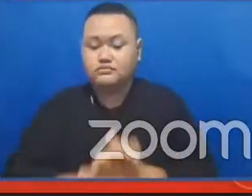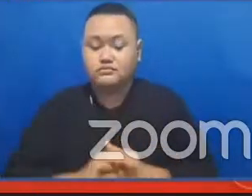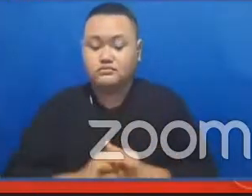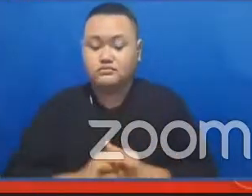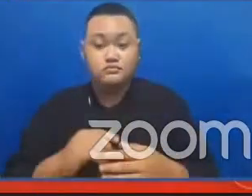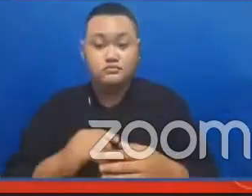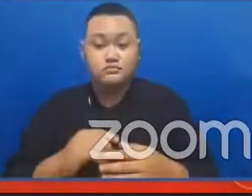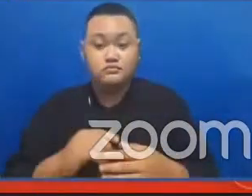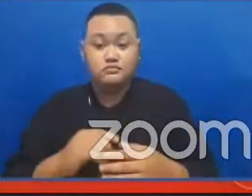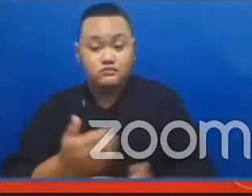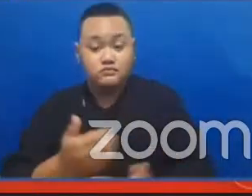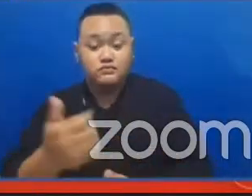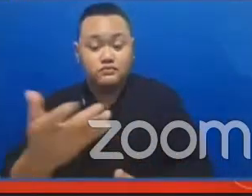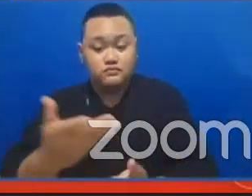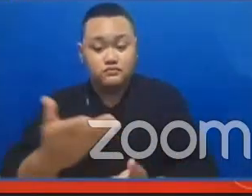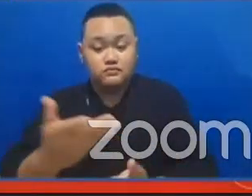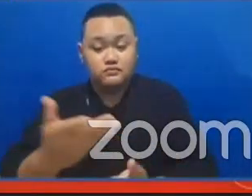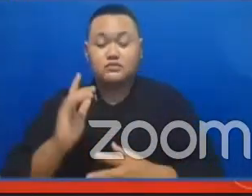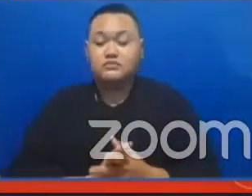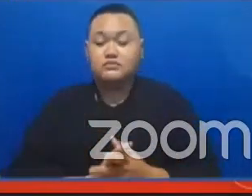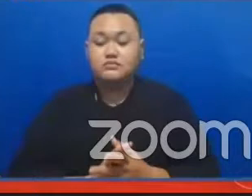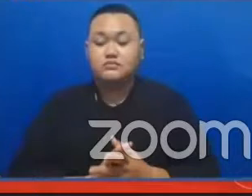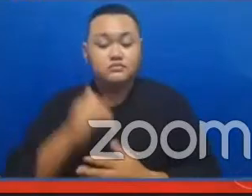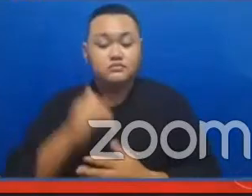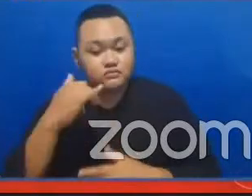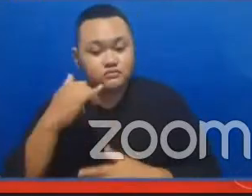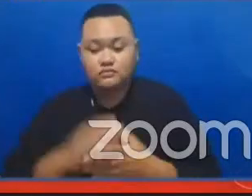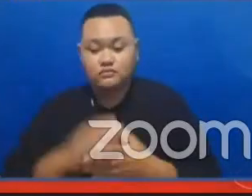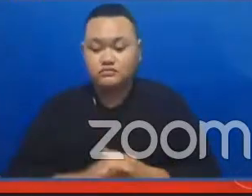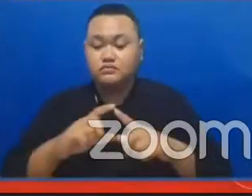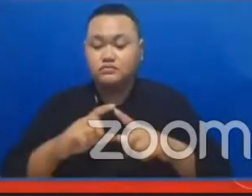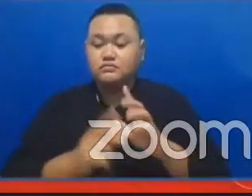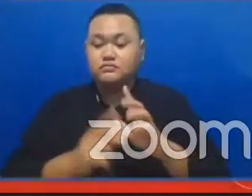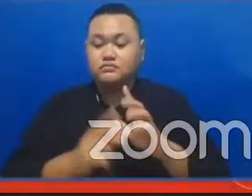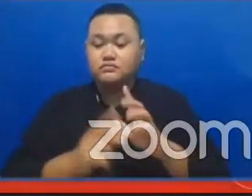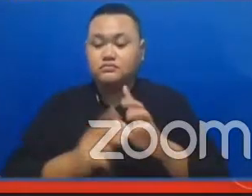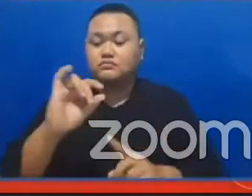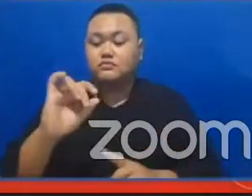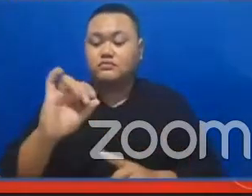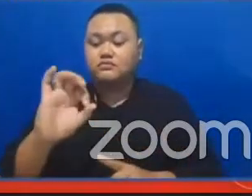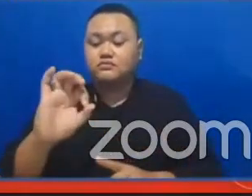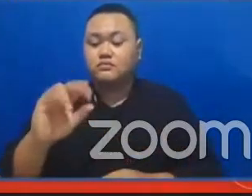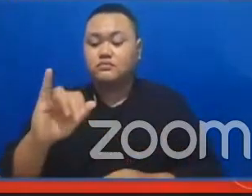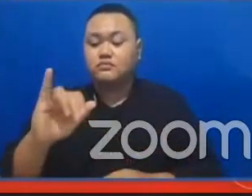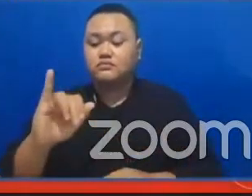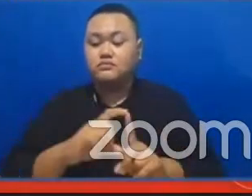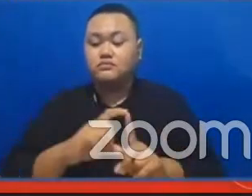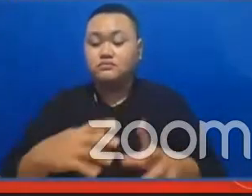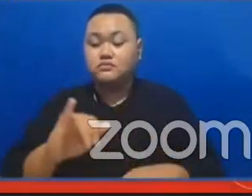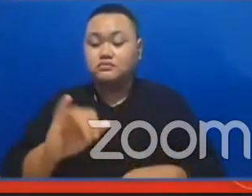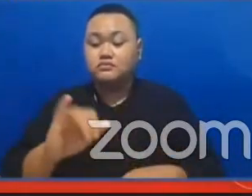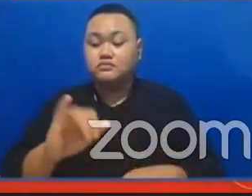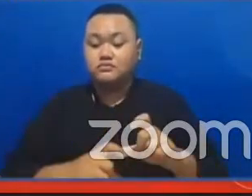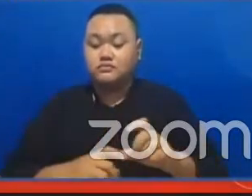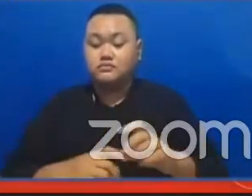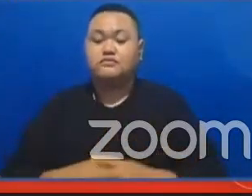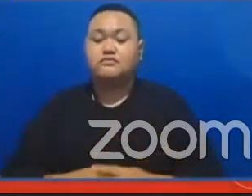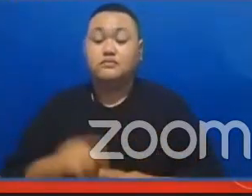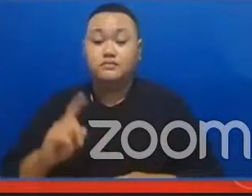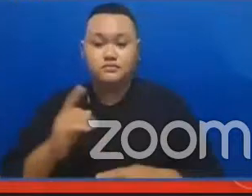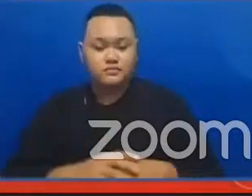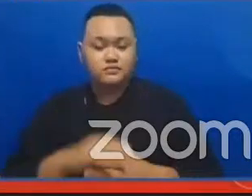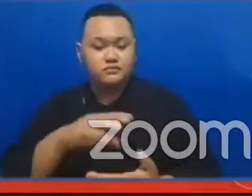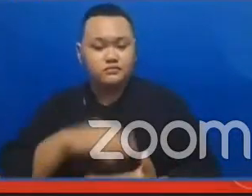dapat diakses juga melalui Android maupun iOS. Selain itu ada pula Pusat